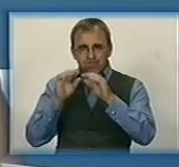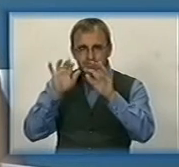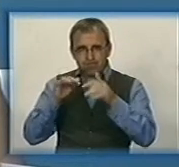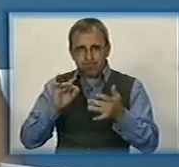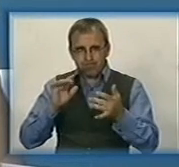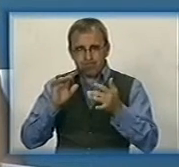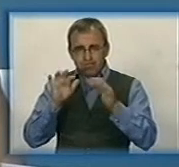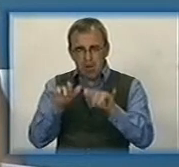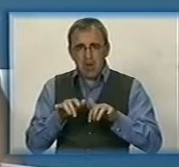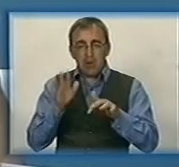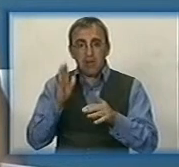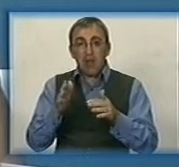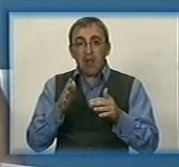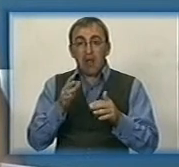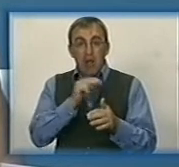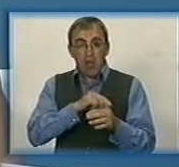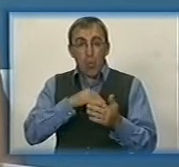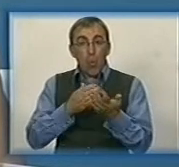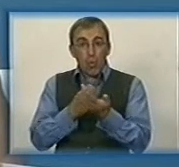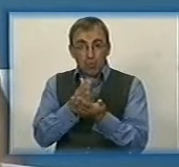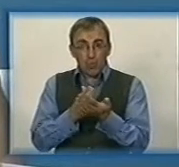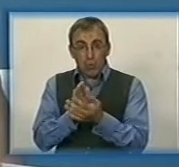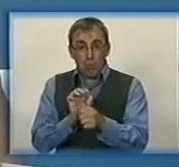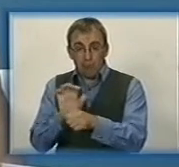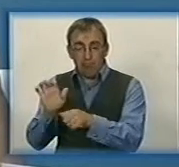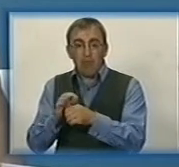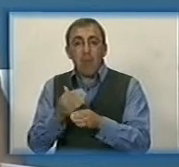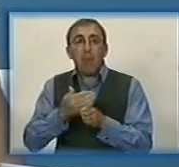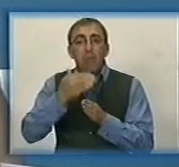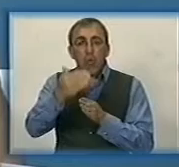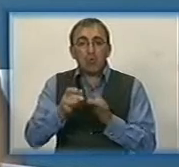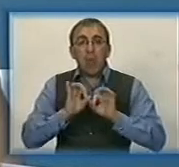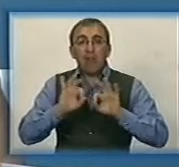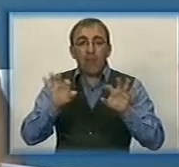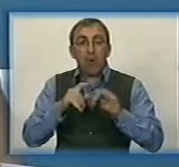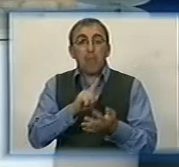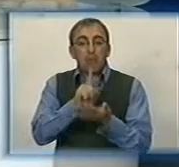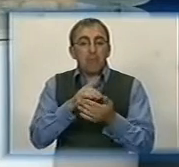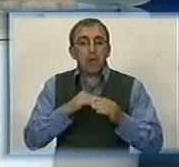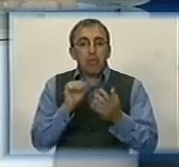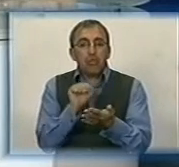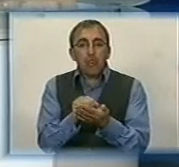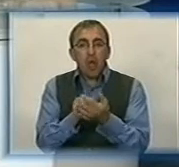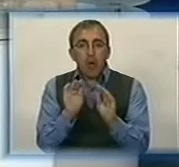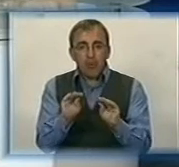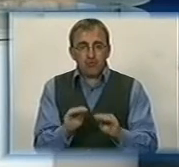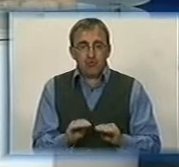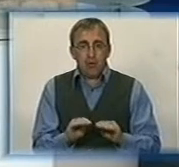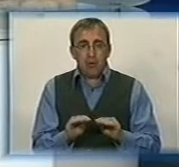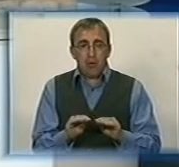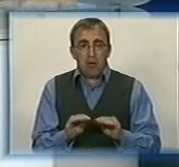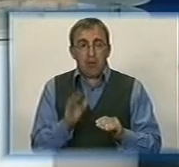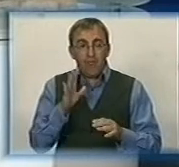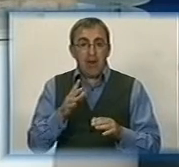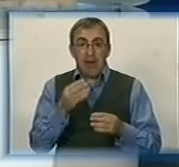соответственно, предприятия, поставщики услуг очень поздно выдают нам информацию, которую мы должны напечатать. То есть, конечно, в